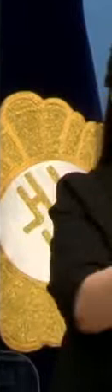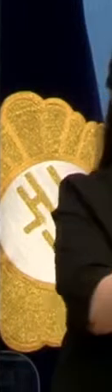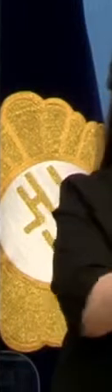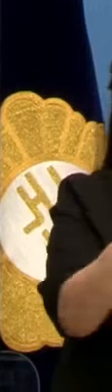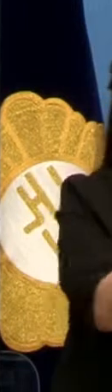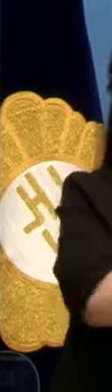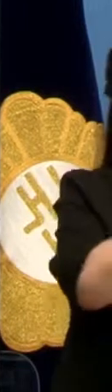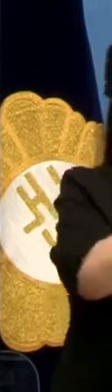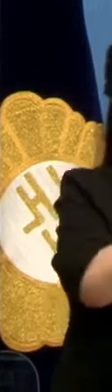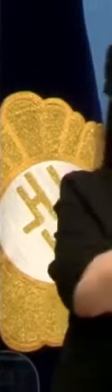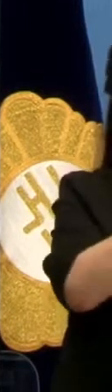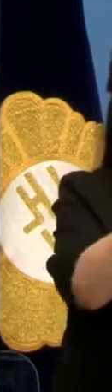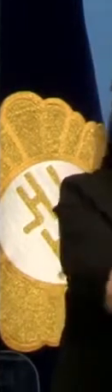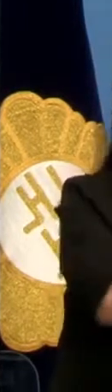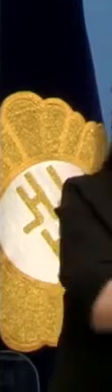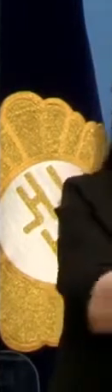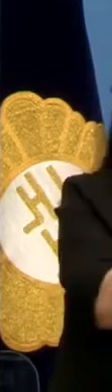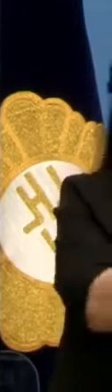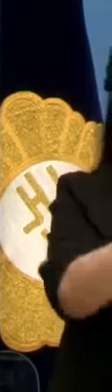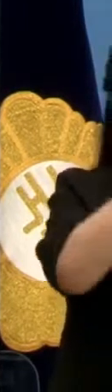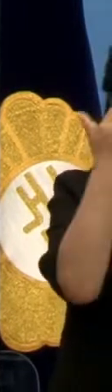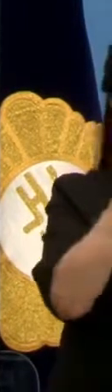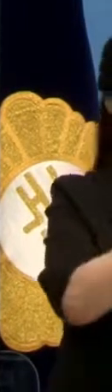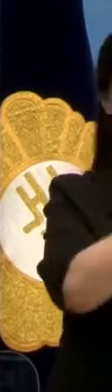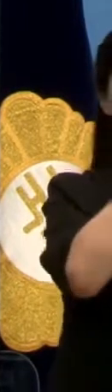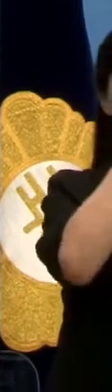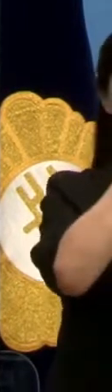국회의원으로서 국회가 국회의 역할을 다할 수